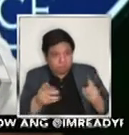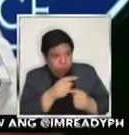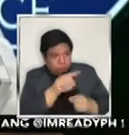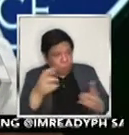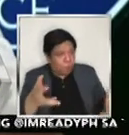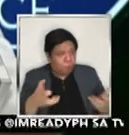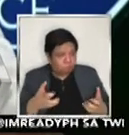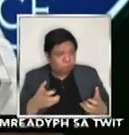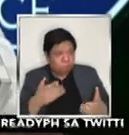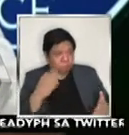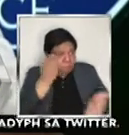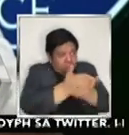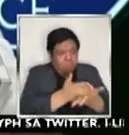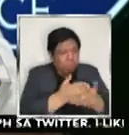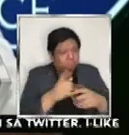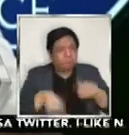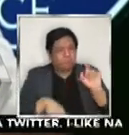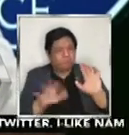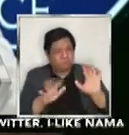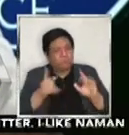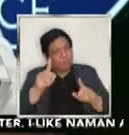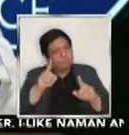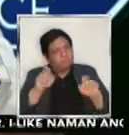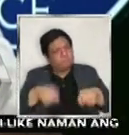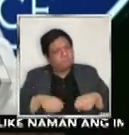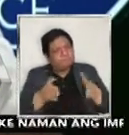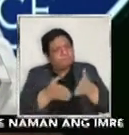pipigilan? Dahil this is one way of also expanding